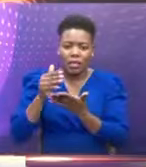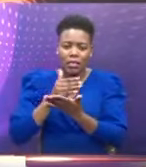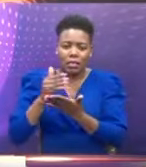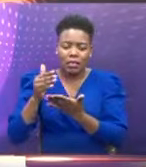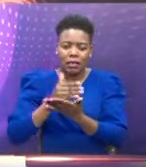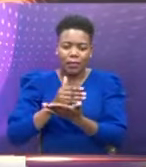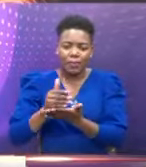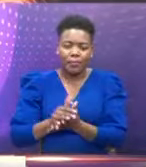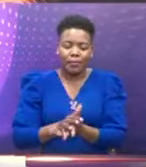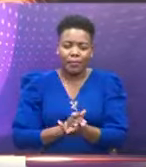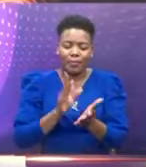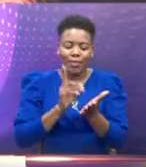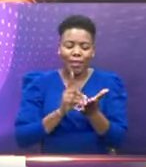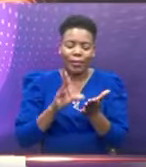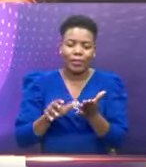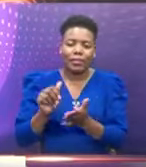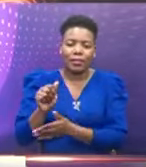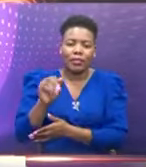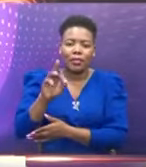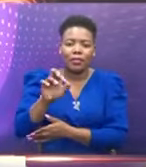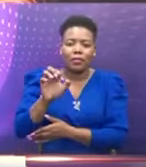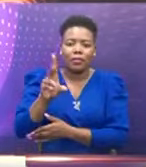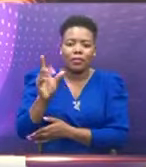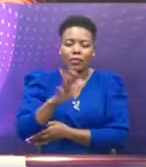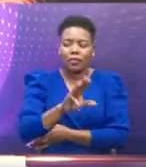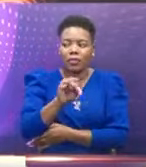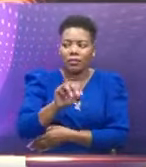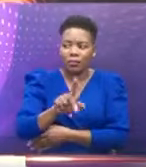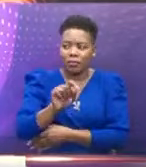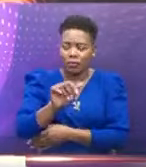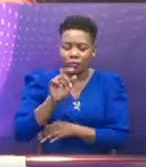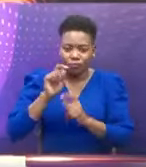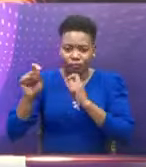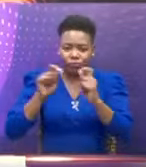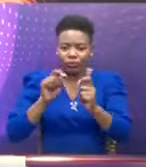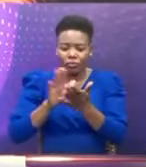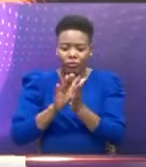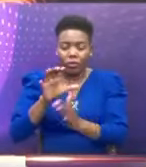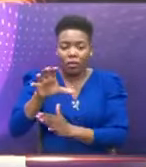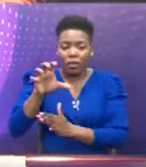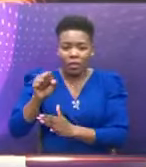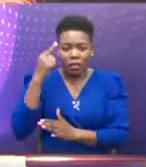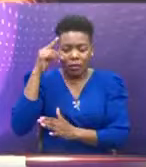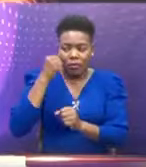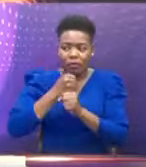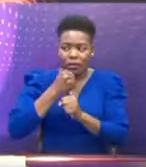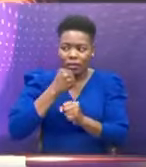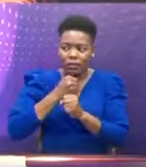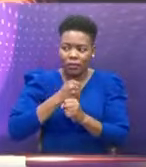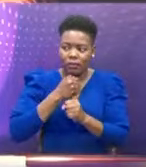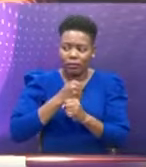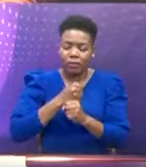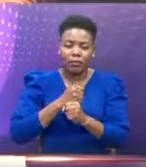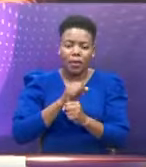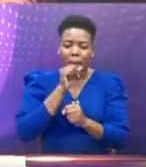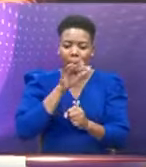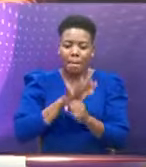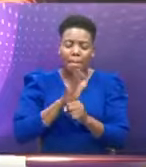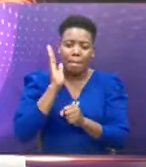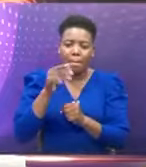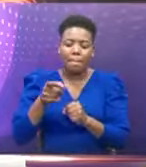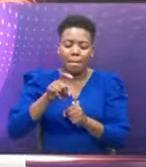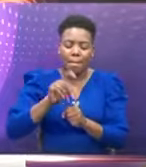Walter Nyambaga leronwa, Dr. Alfred Mutua bende noda dhoge ne lemo mar migao mar Liba kamowacho ni odhi medo kwan jo